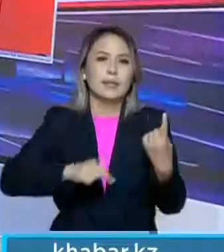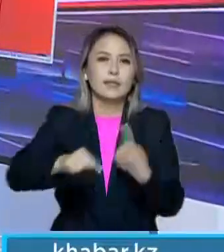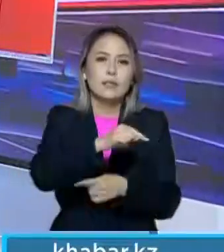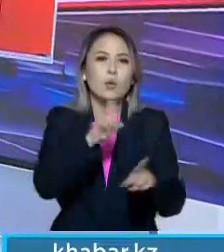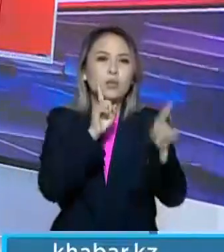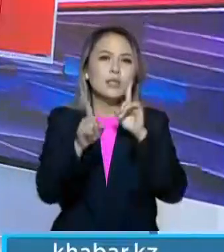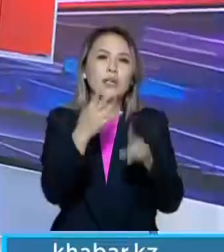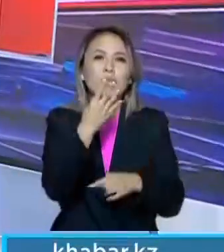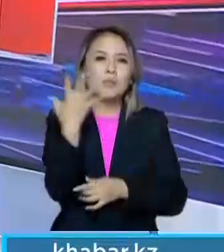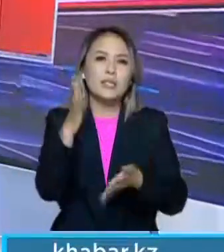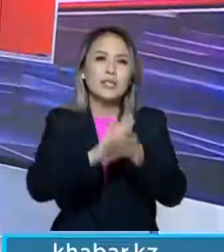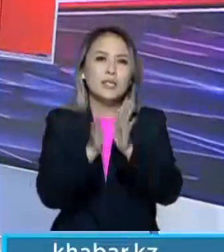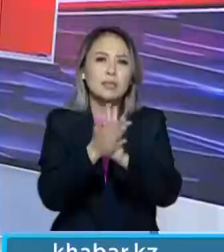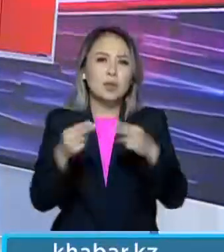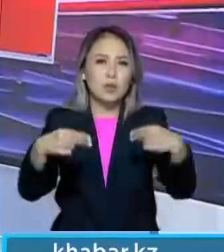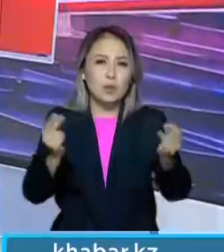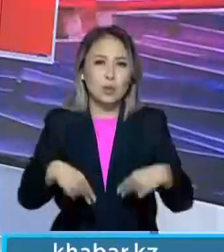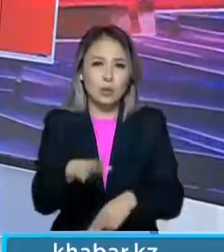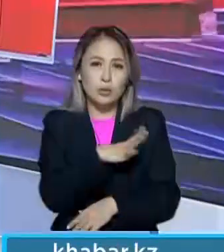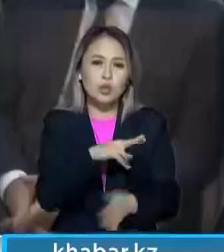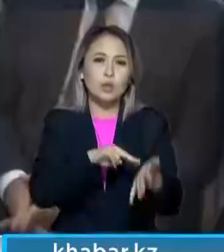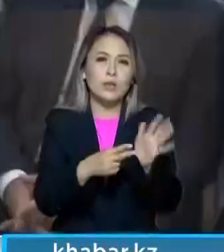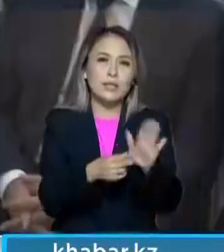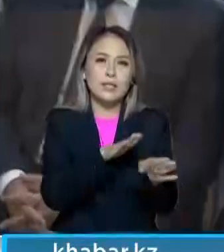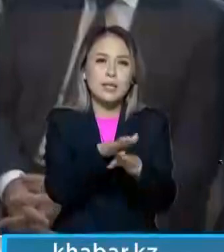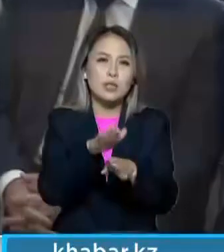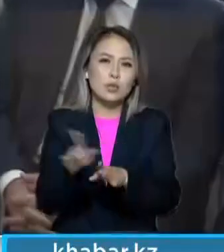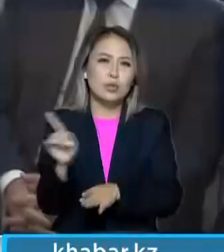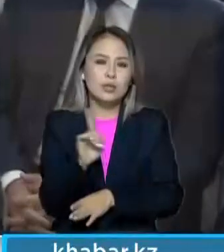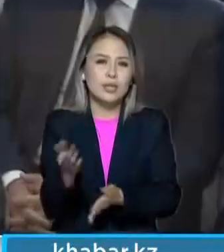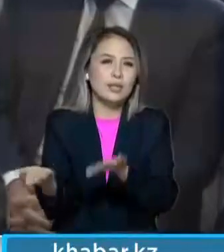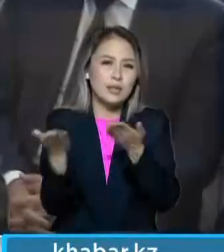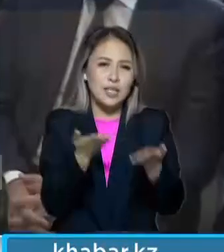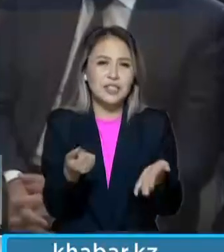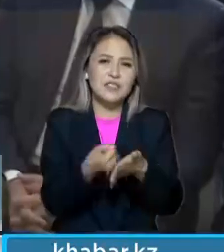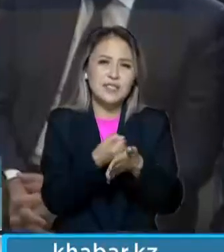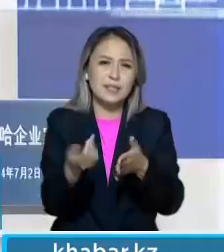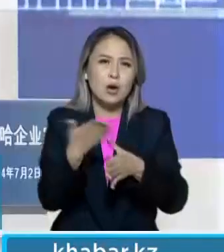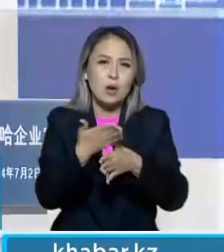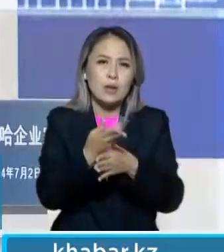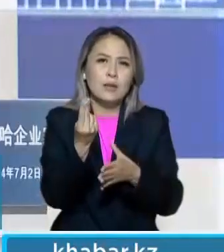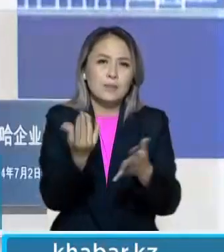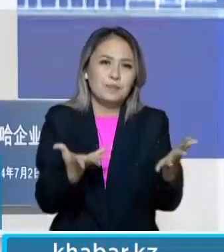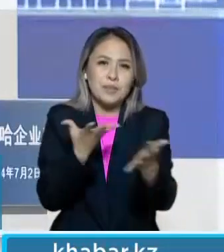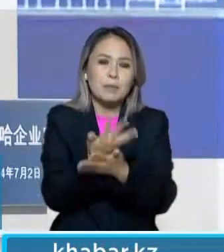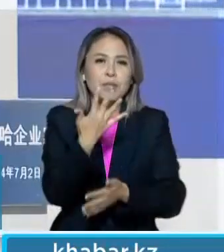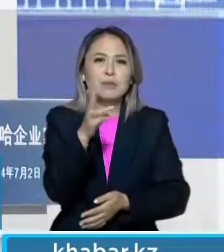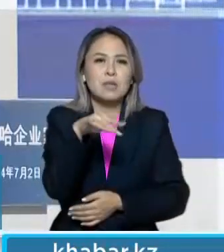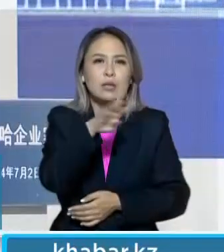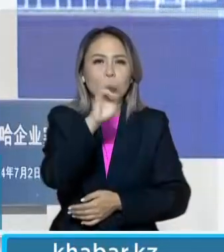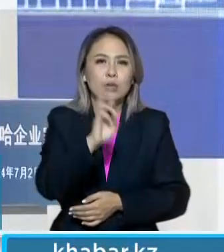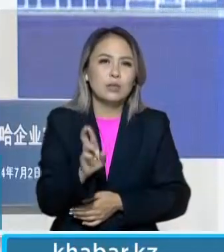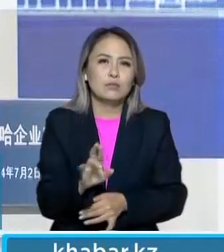іскерлік кеңесінің отырысында 45 келісімге қол қойылды. Жобаларды іске асыру үшін тартылатын инвестиция көлемі 5 миллиард